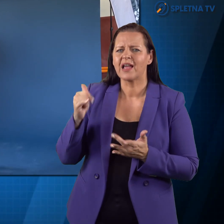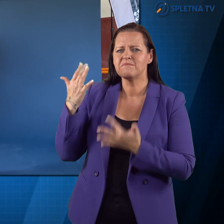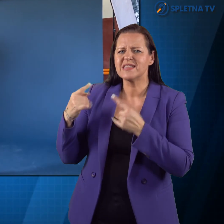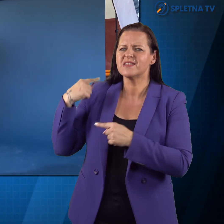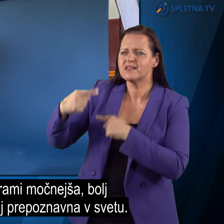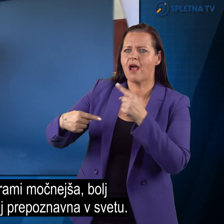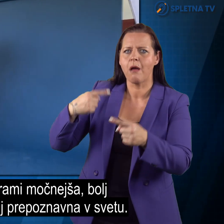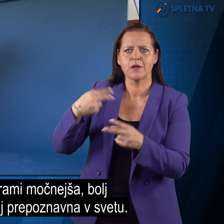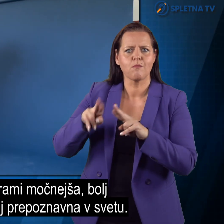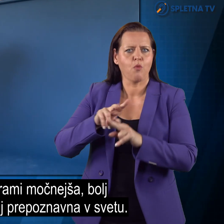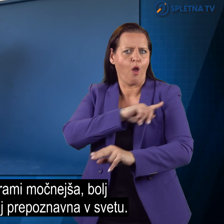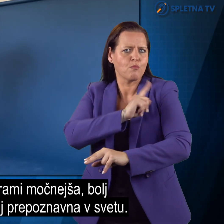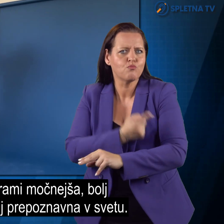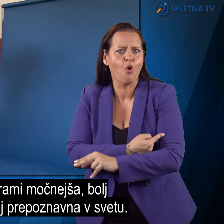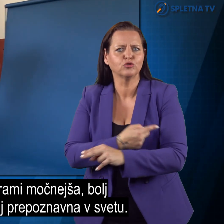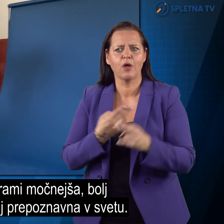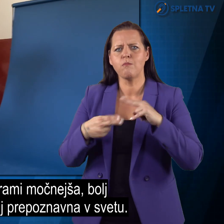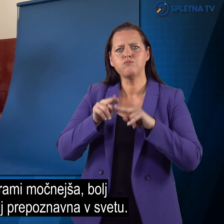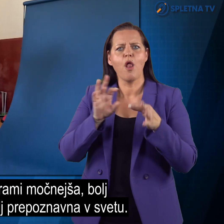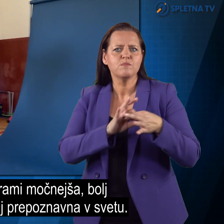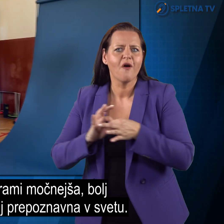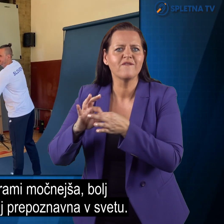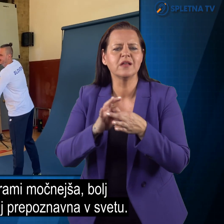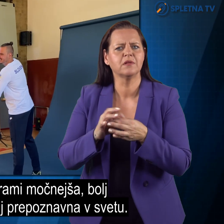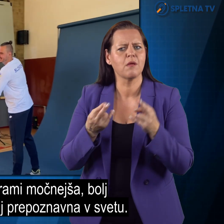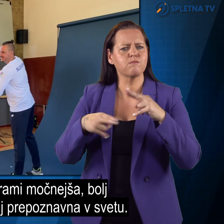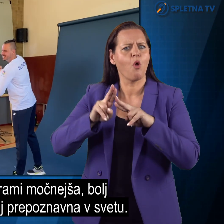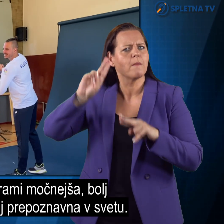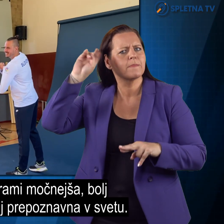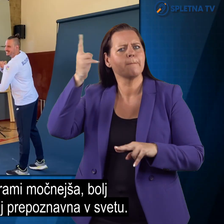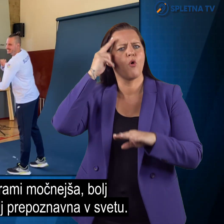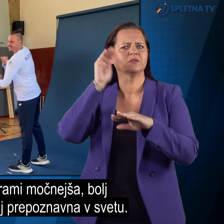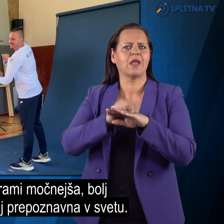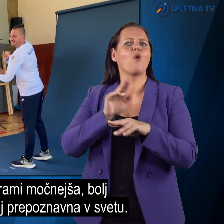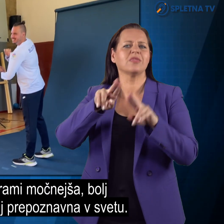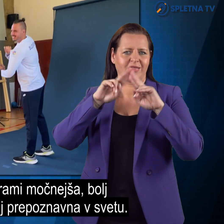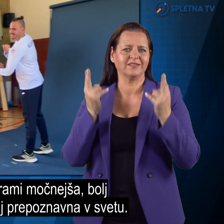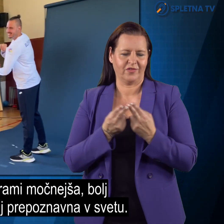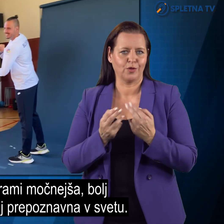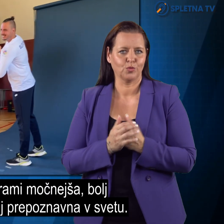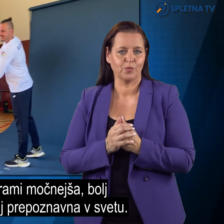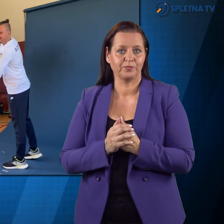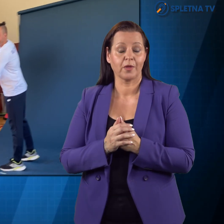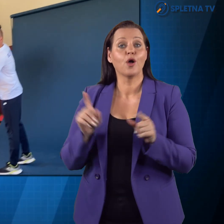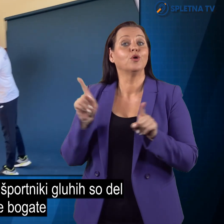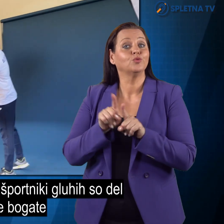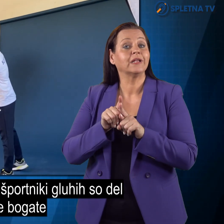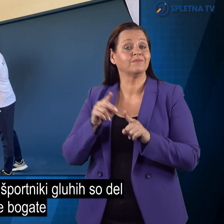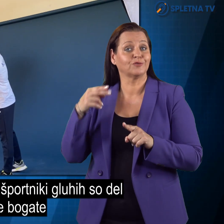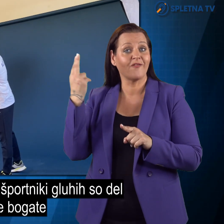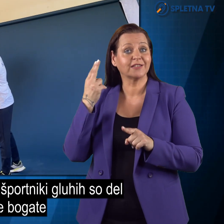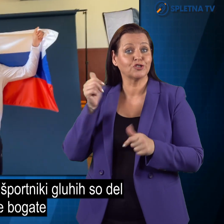naprej, z vsakimi igrami močnejša, bolj povezana in bolj prepoznavna v svetu.